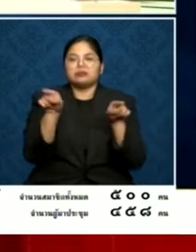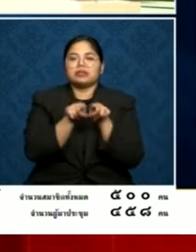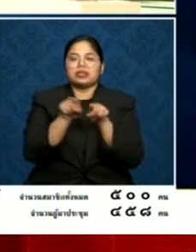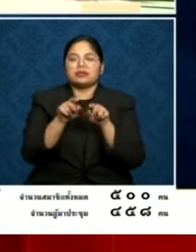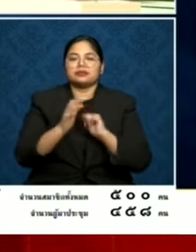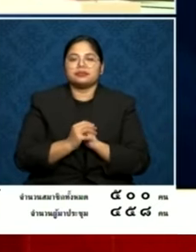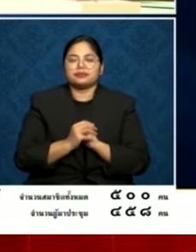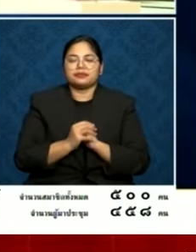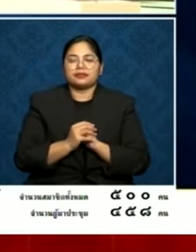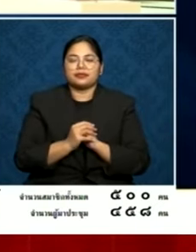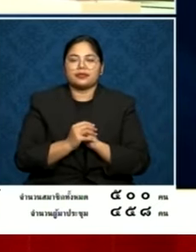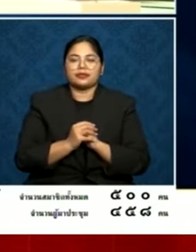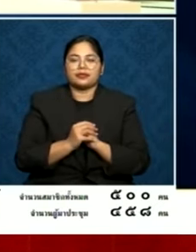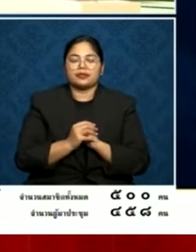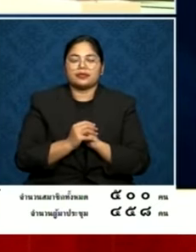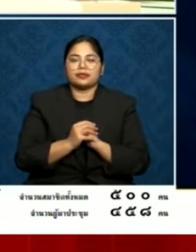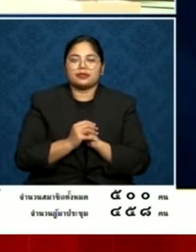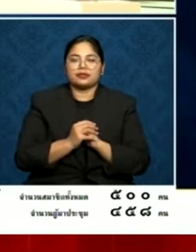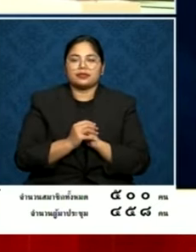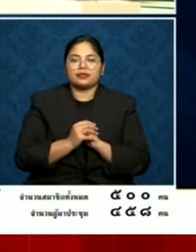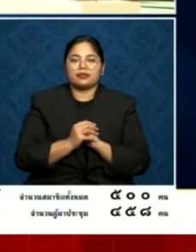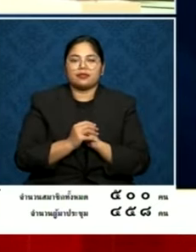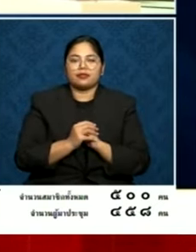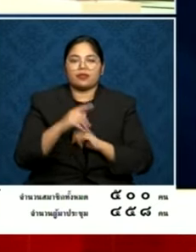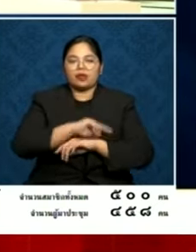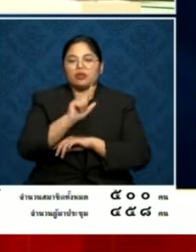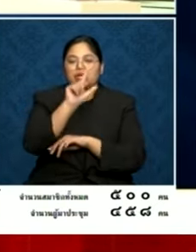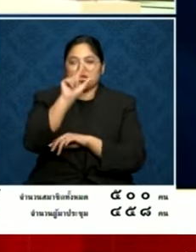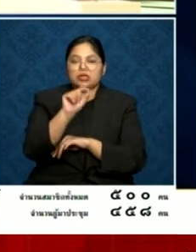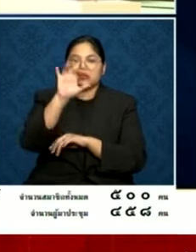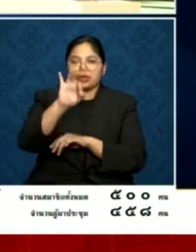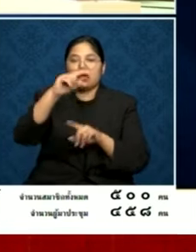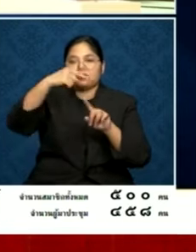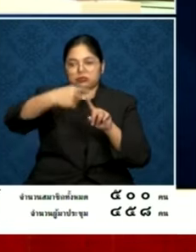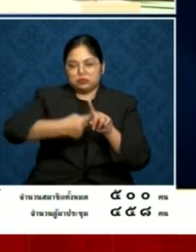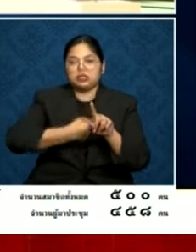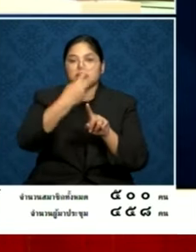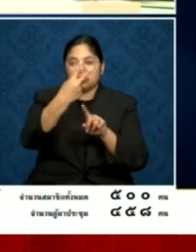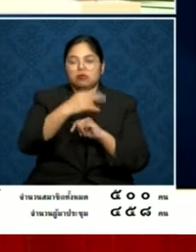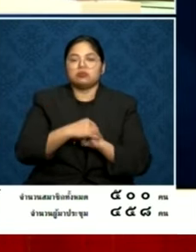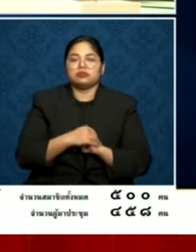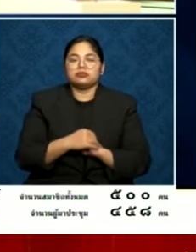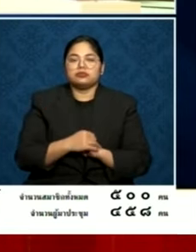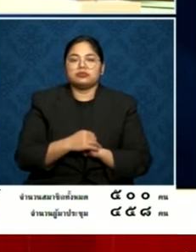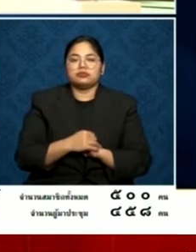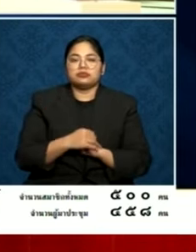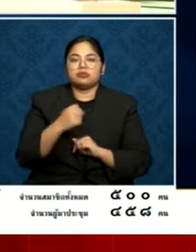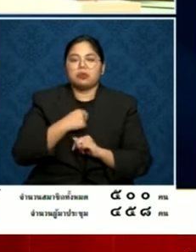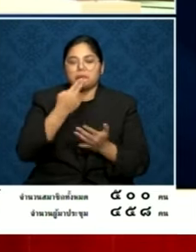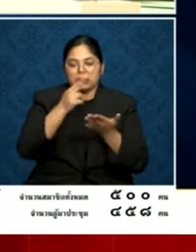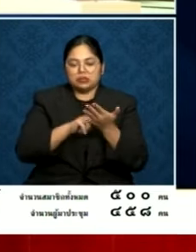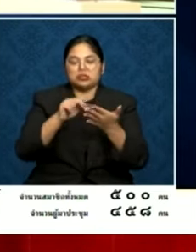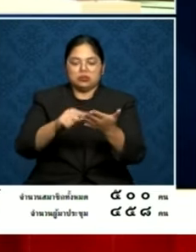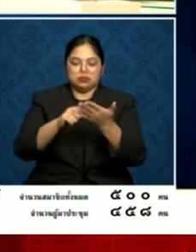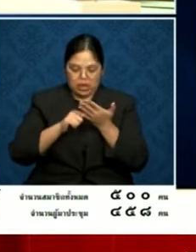ายด้วยการเลือกปฏิบัติในกระบวนการยุติธรรมบริหารประเทศอย่างไร้จริยธรรมไร้ประสิทธิภาพไร้